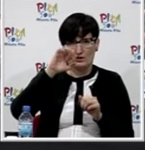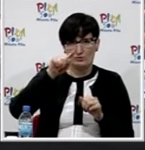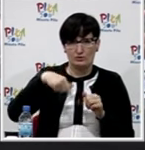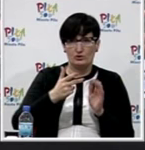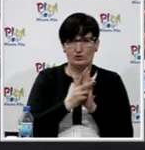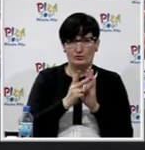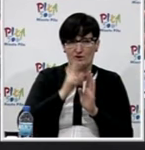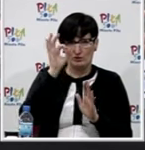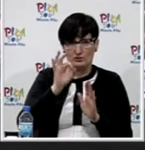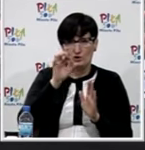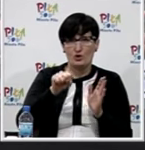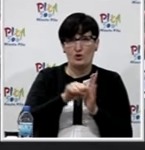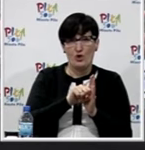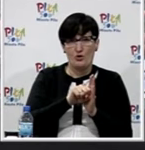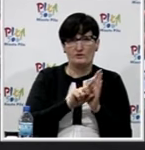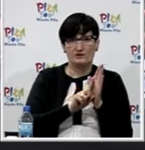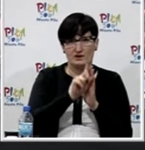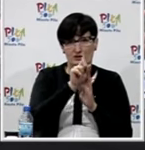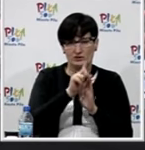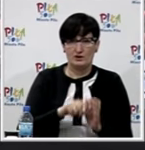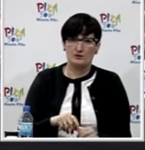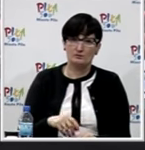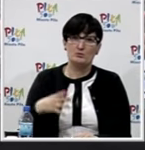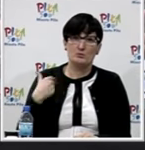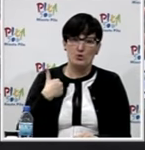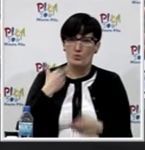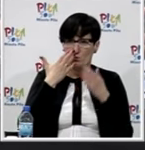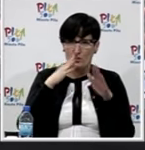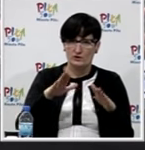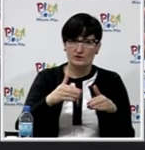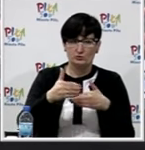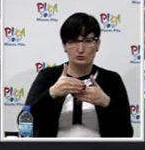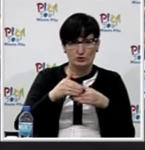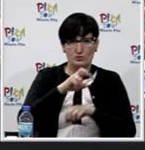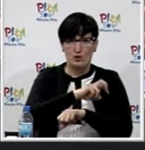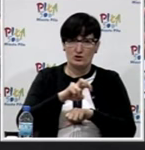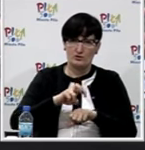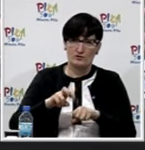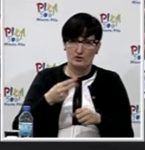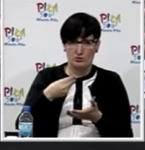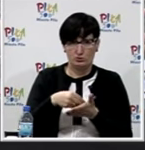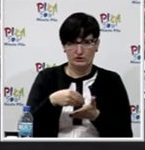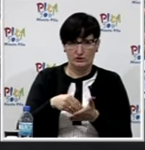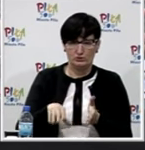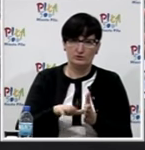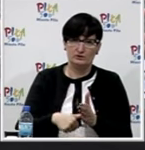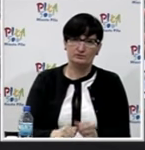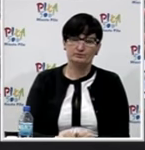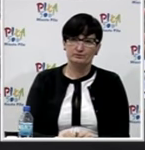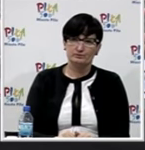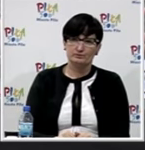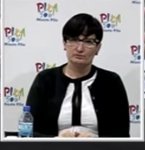0,18% w stosunku do wskaźnika, który był pokazywany przy projektowaniu budżetu i przy projektowaniu uchwały w sprawie